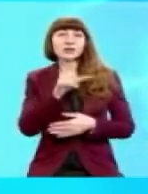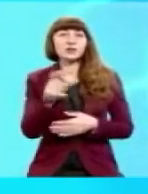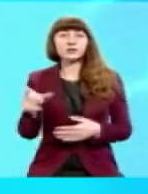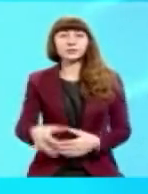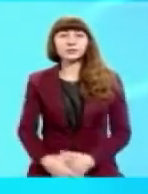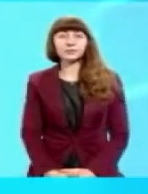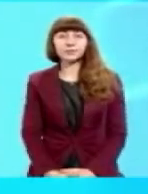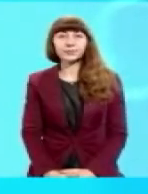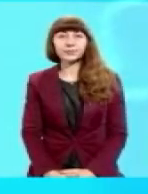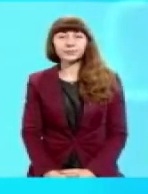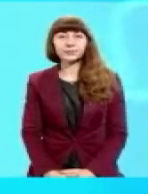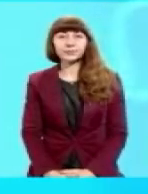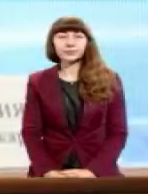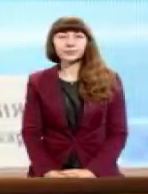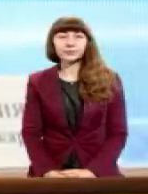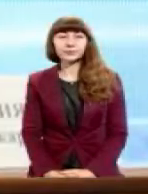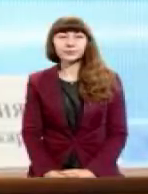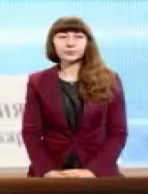граждан? Подробнее.